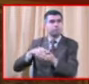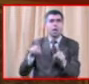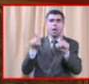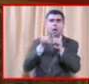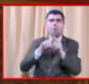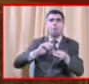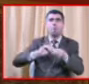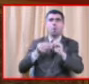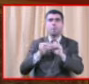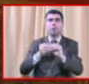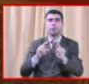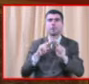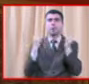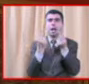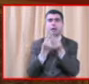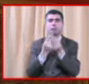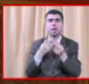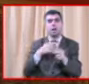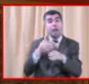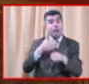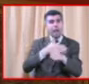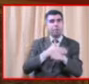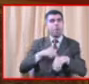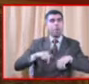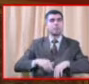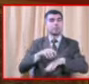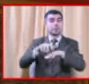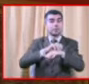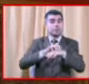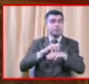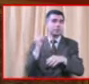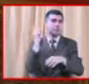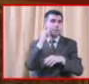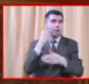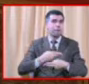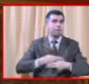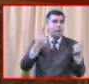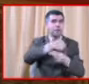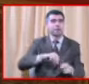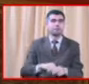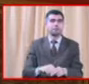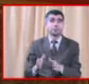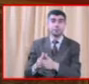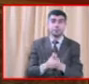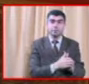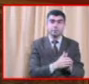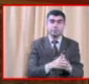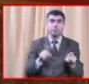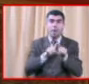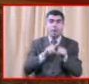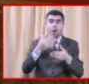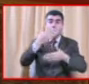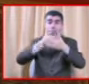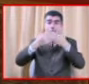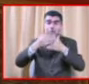النتائج. واستمعت من دون شكل وزير الداخليه على هذا المستوى. الان على مستوى ضوابط البناء، دوزنا